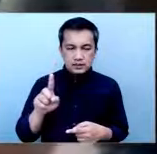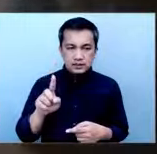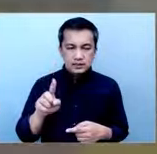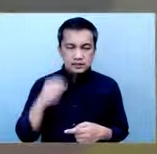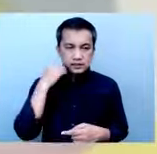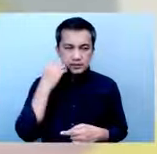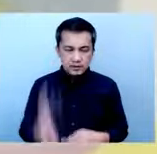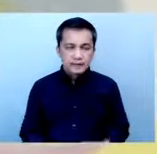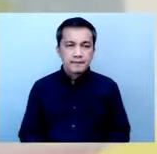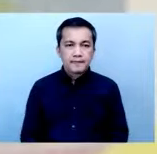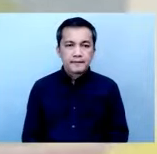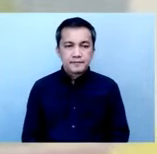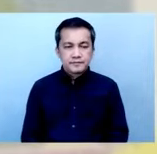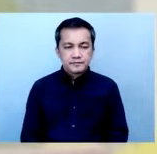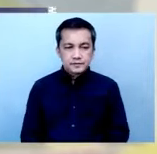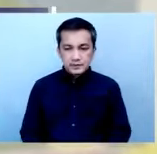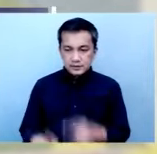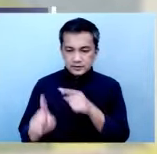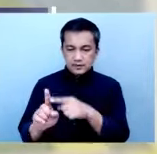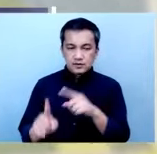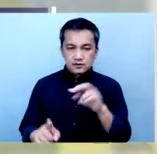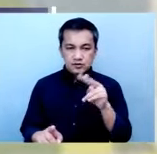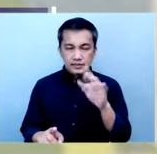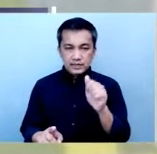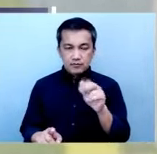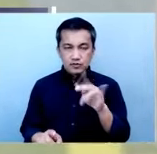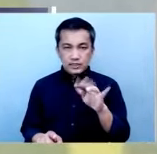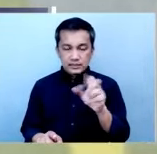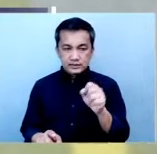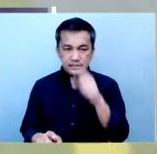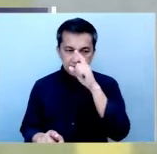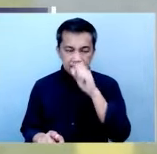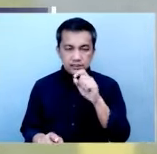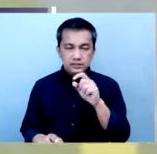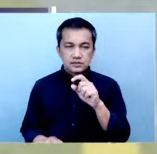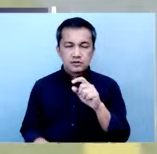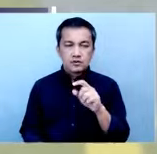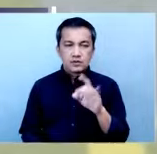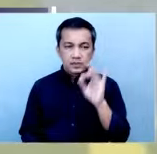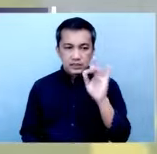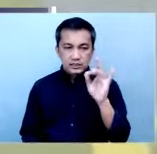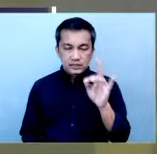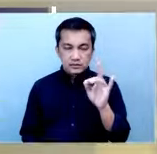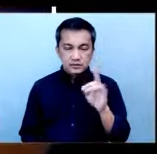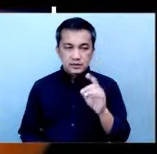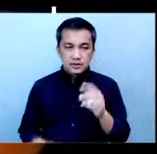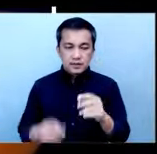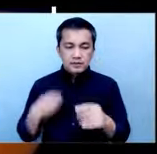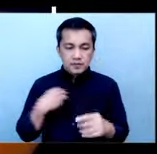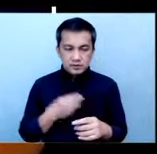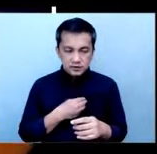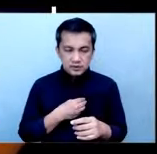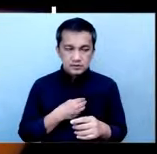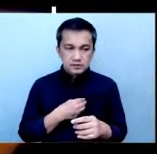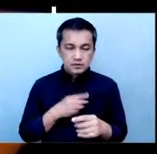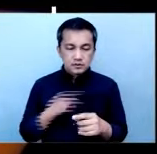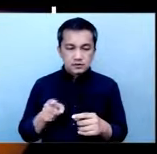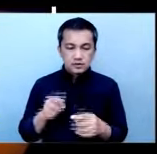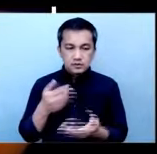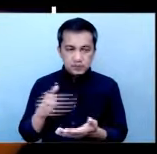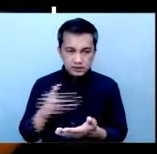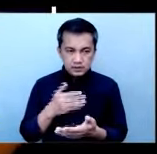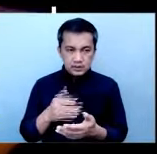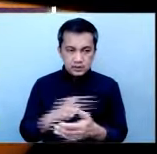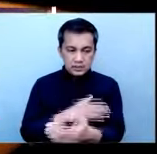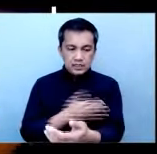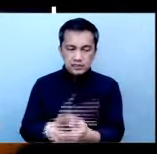binawian ng buhay. Kinilala siyang si Luneta Morales, 80 taong gulang. Miyembro siya ng choir ng simbahan. Ang anak ng biktima,